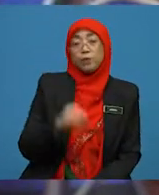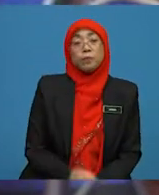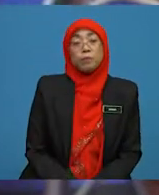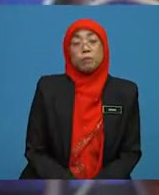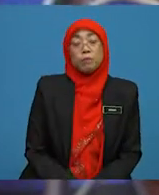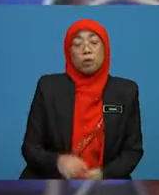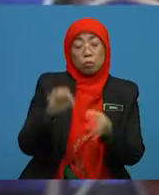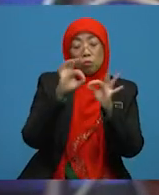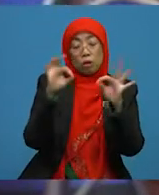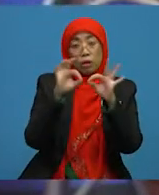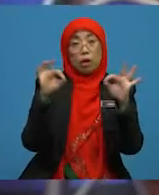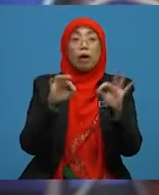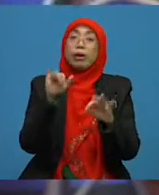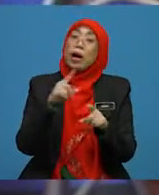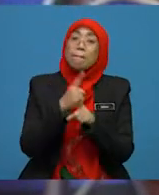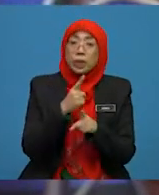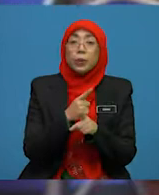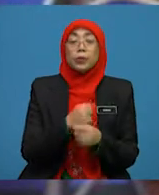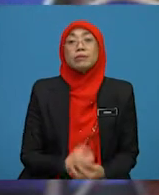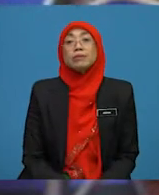yang tepat dan betul.